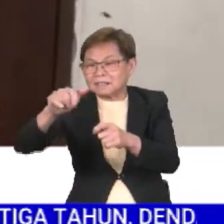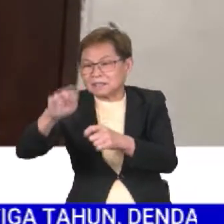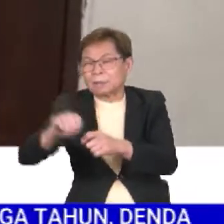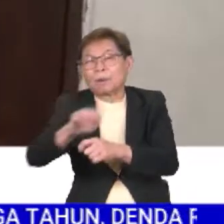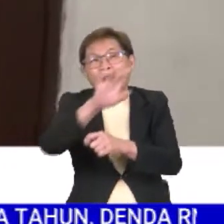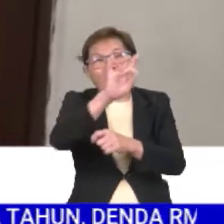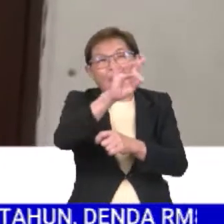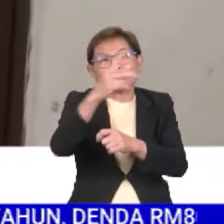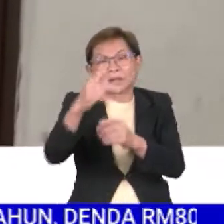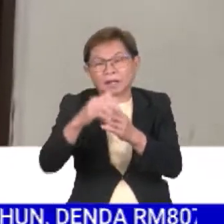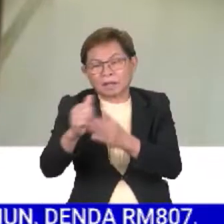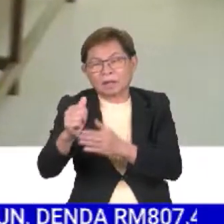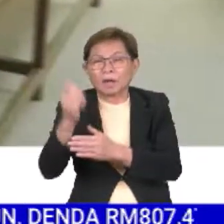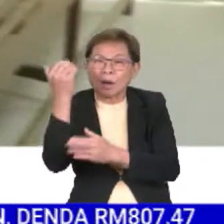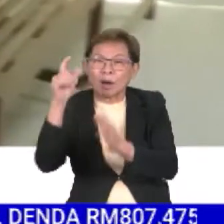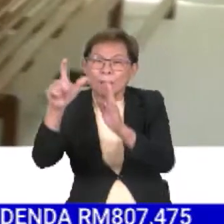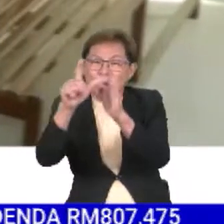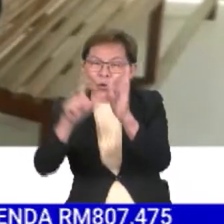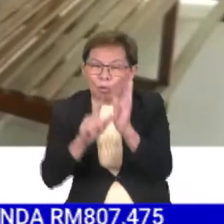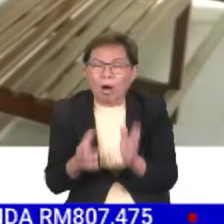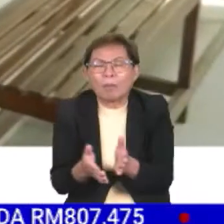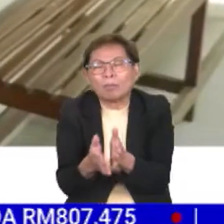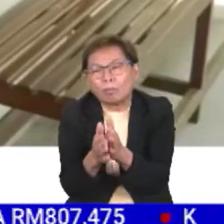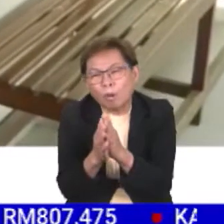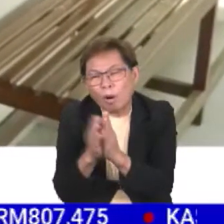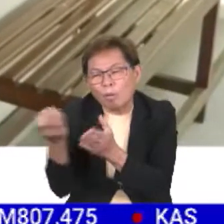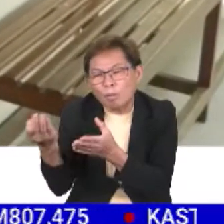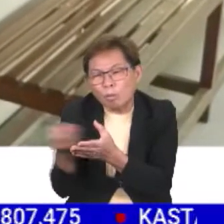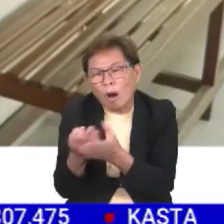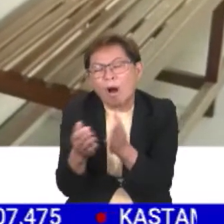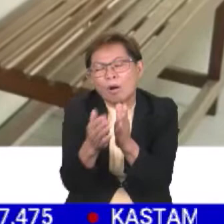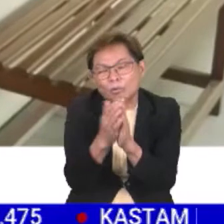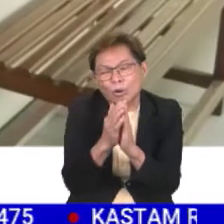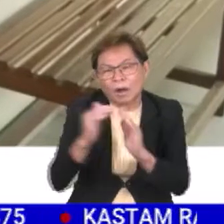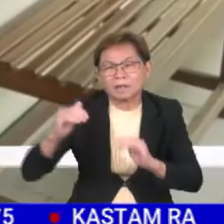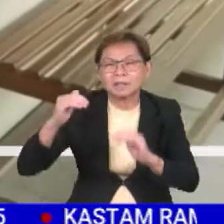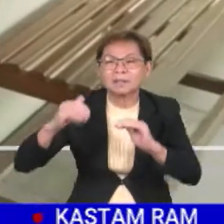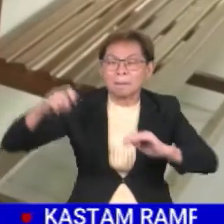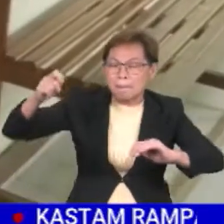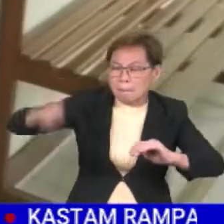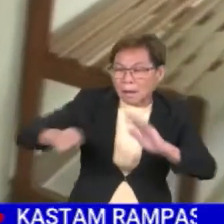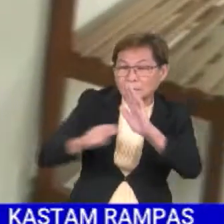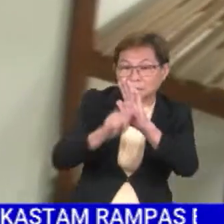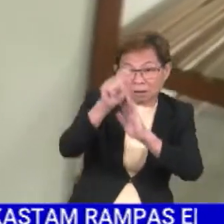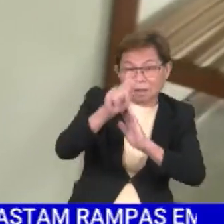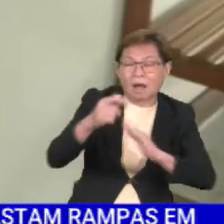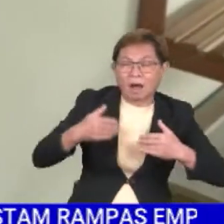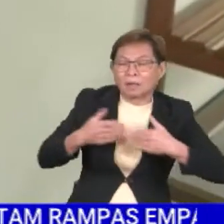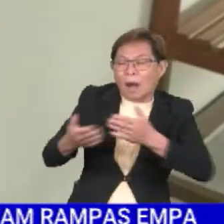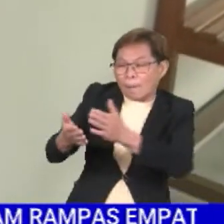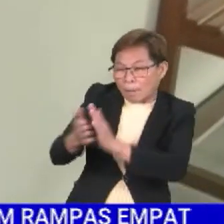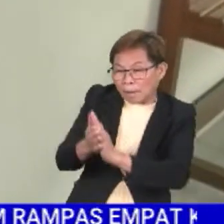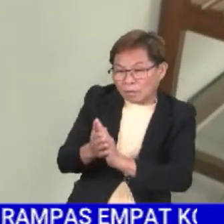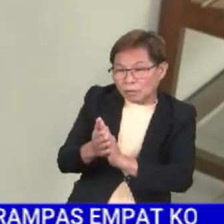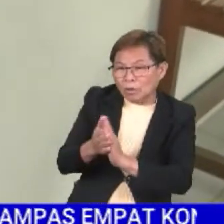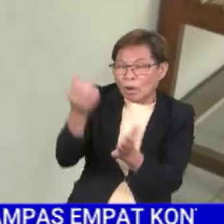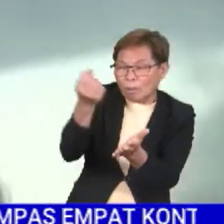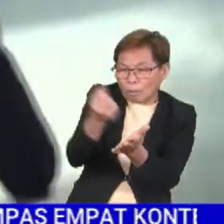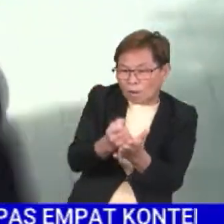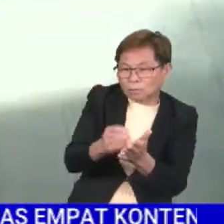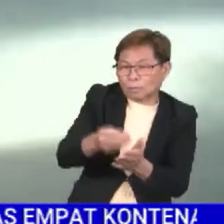Ringgit selepas peguam mengemukakan rayuan untuk menghafalkan notice rayuan di Mahkamah tinggi Itu diminta untuk menyerahkan